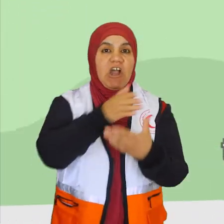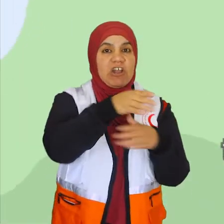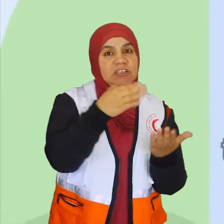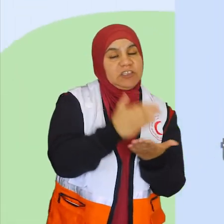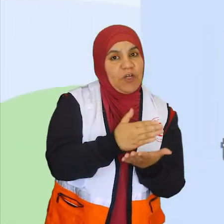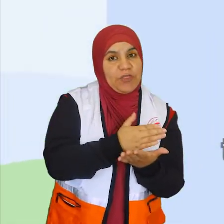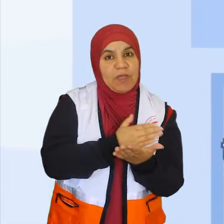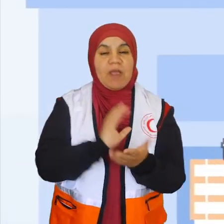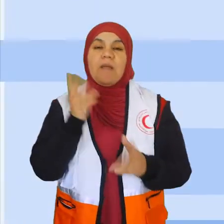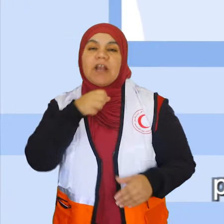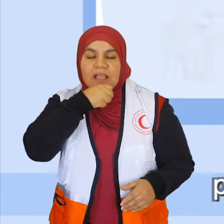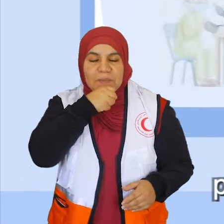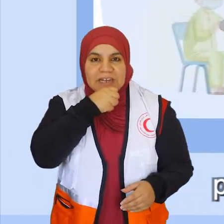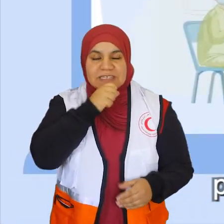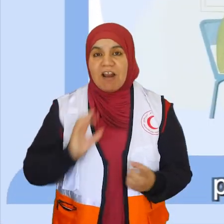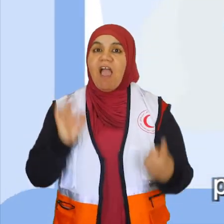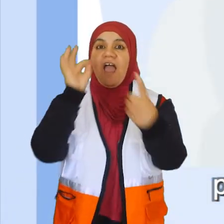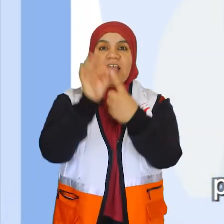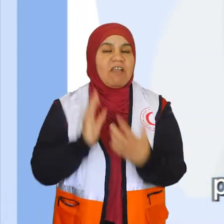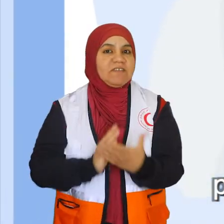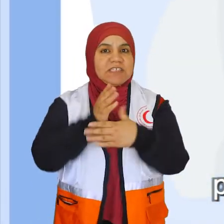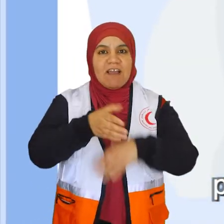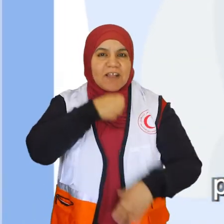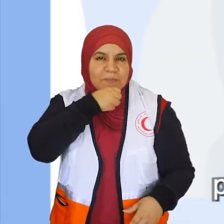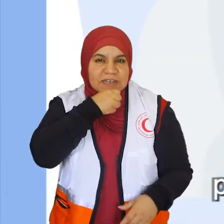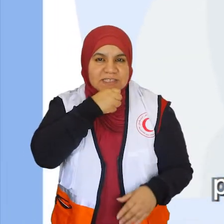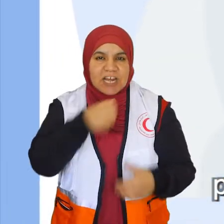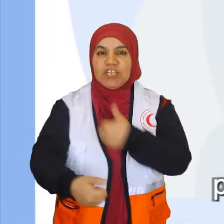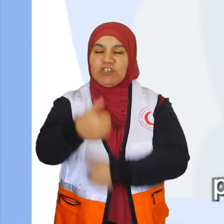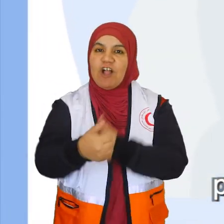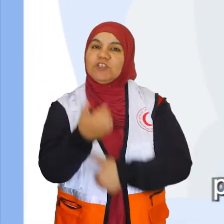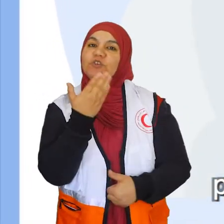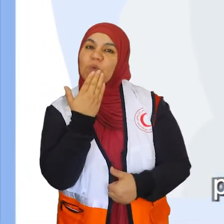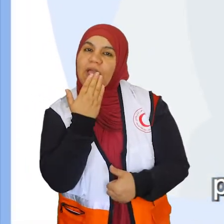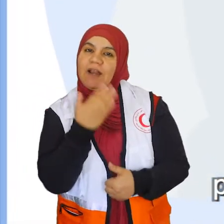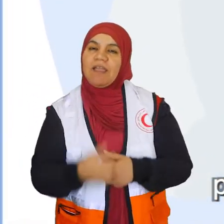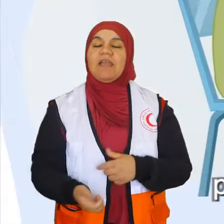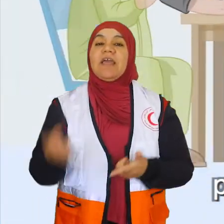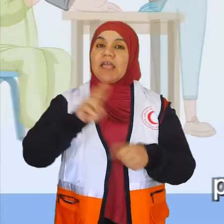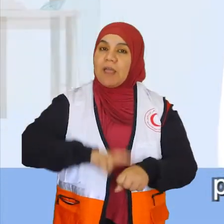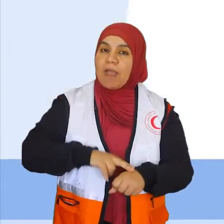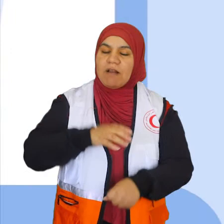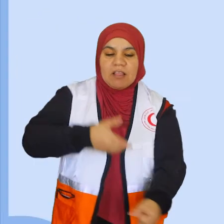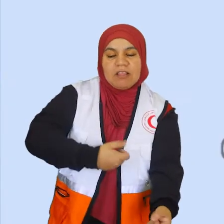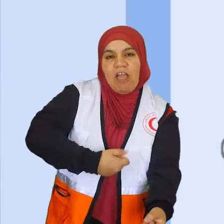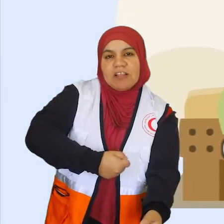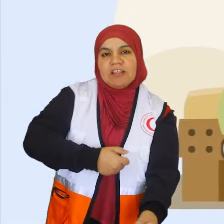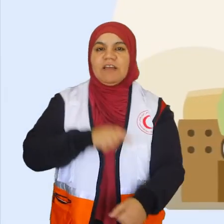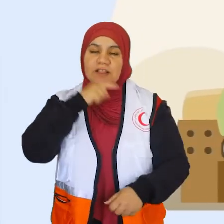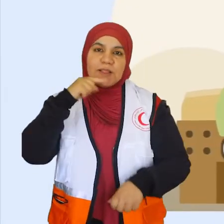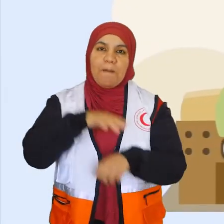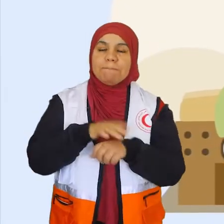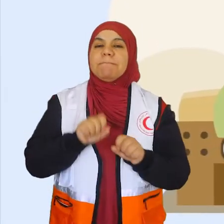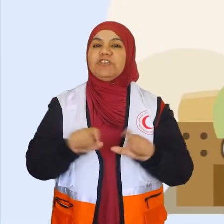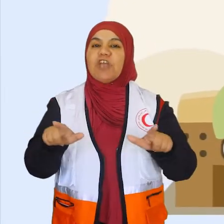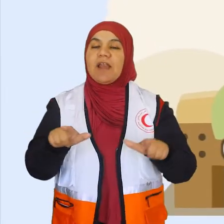منزلية لهذه الفئة. تهدف هذه الزيارات إلى إجراء فحوصات سكري وضغط دم مجانية، الاطمئنان على